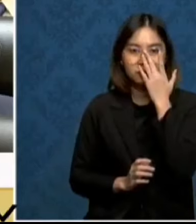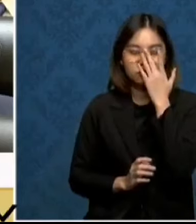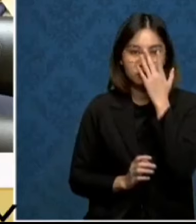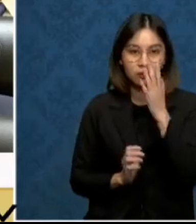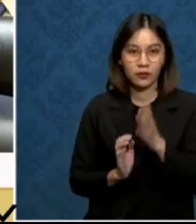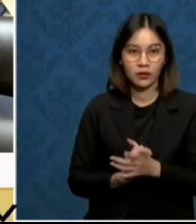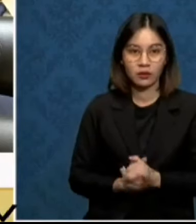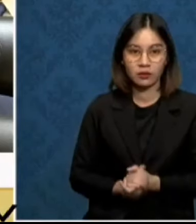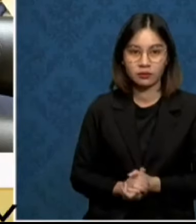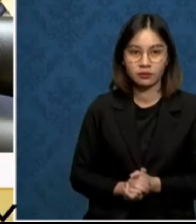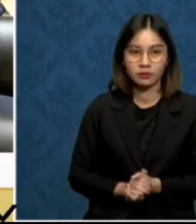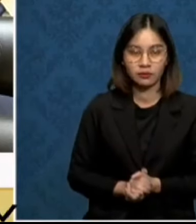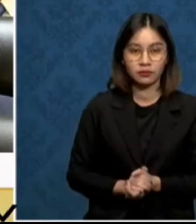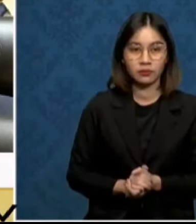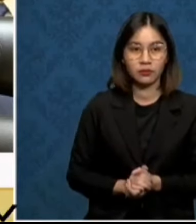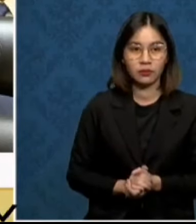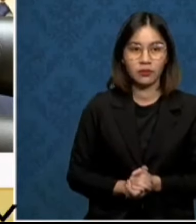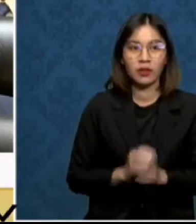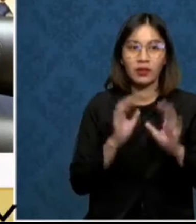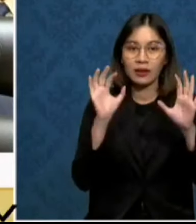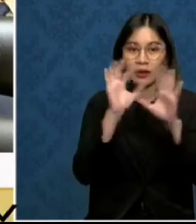นานเท่า